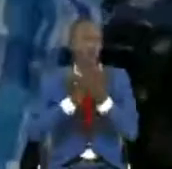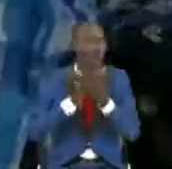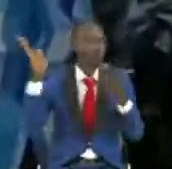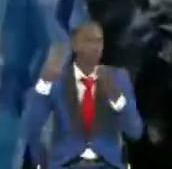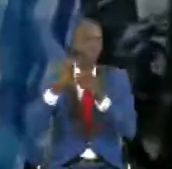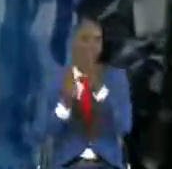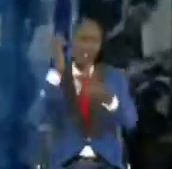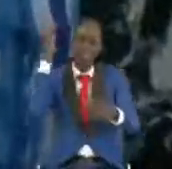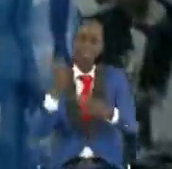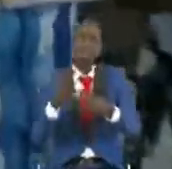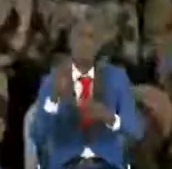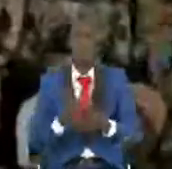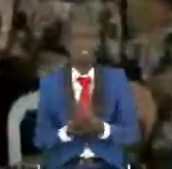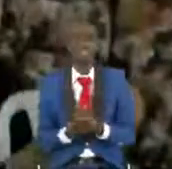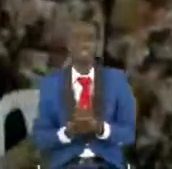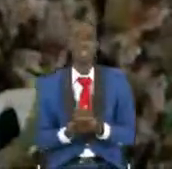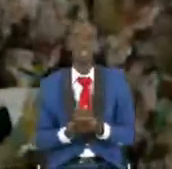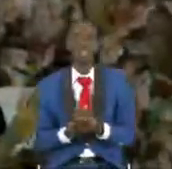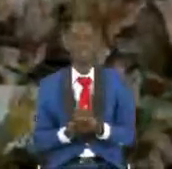de Jésus.